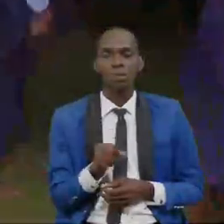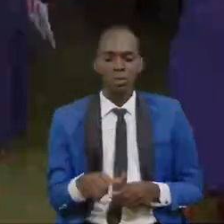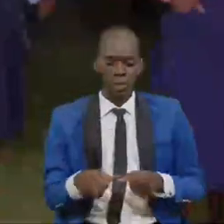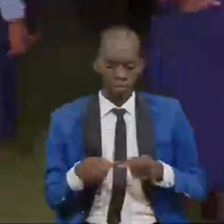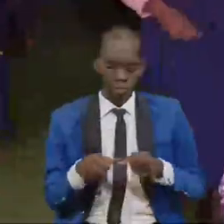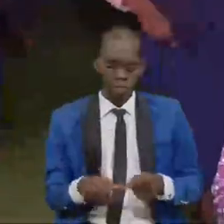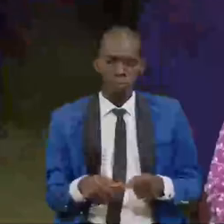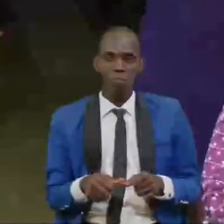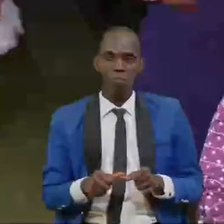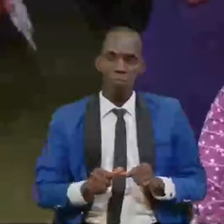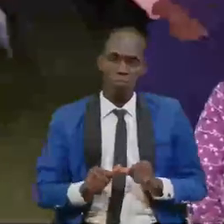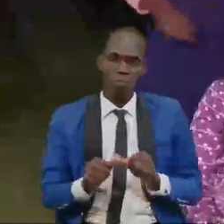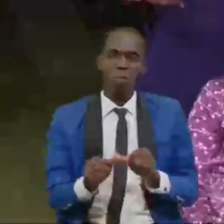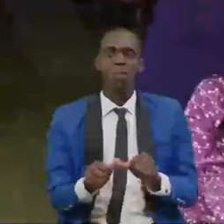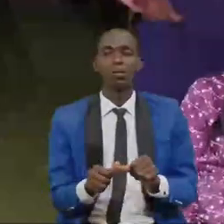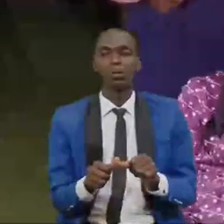Demeure